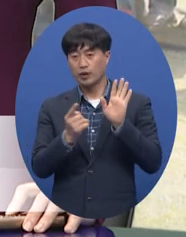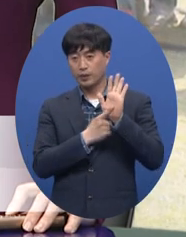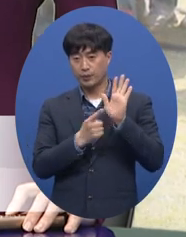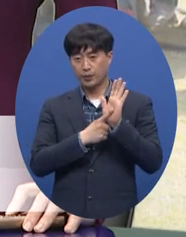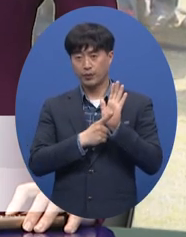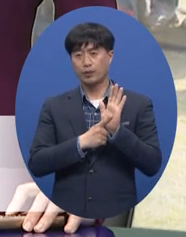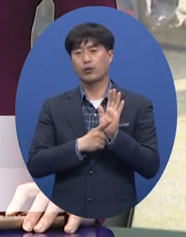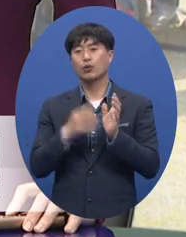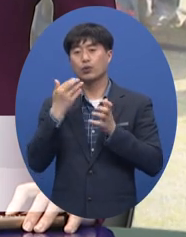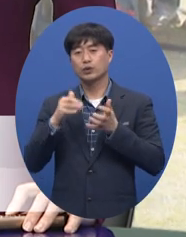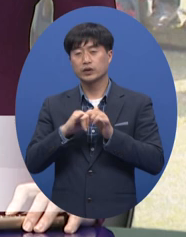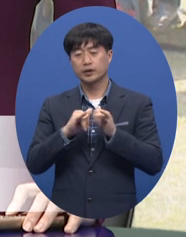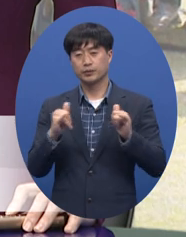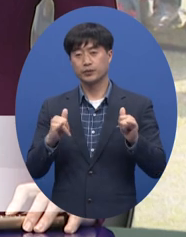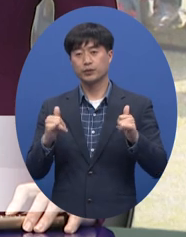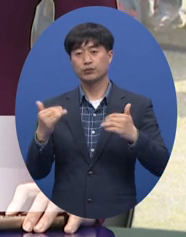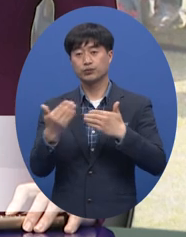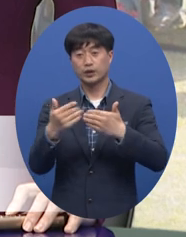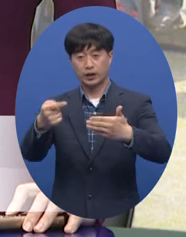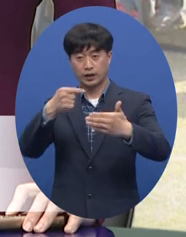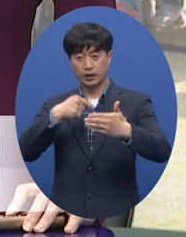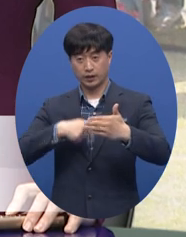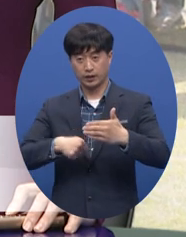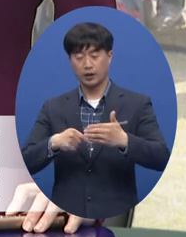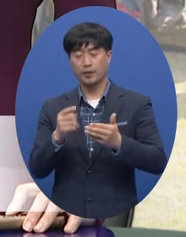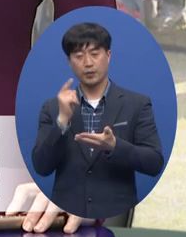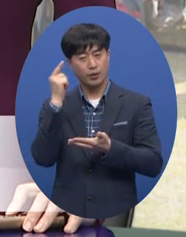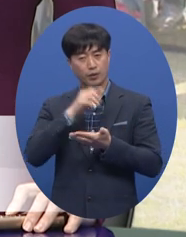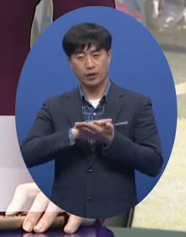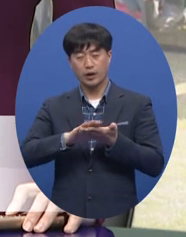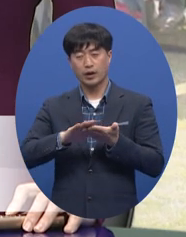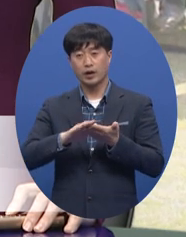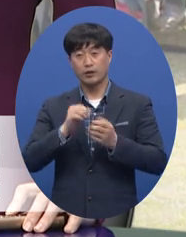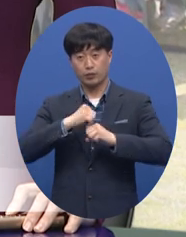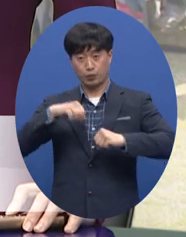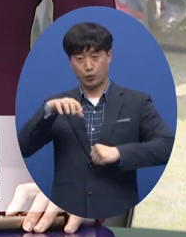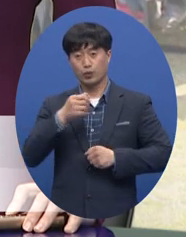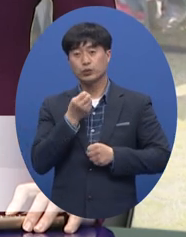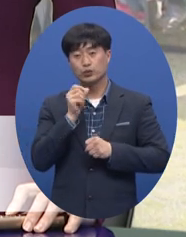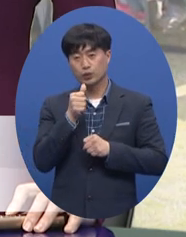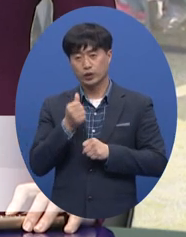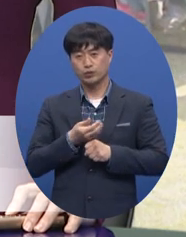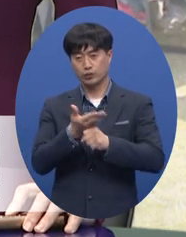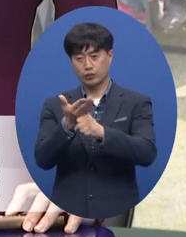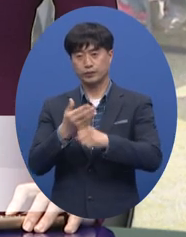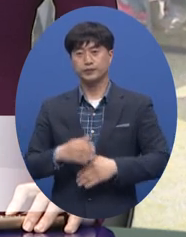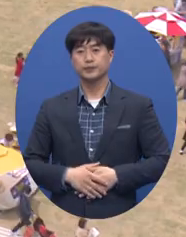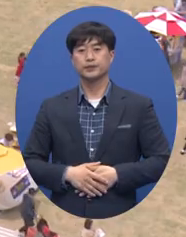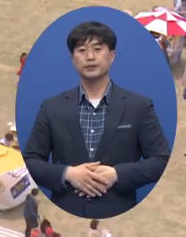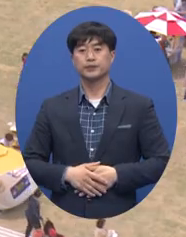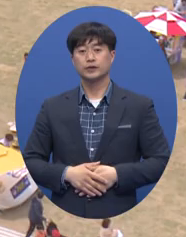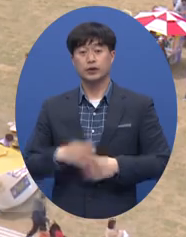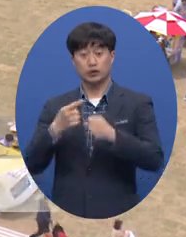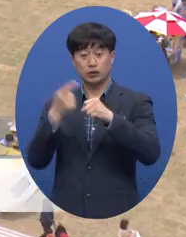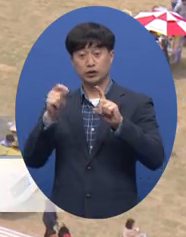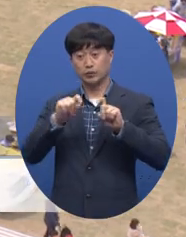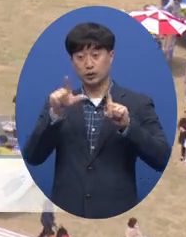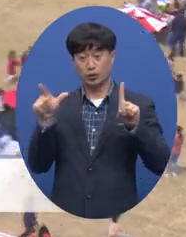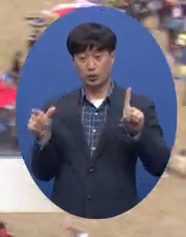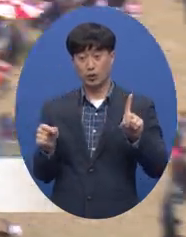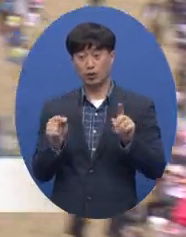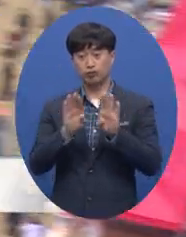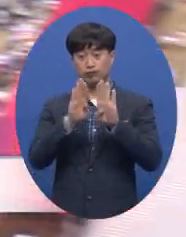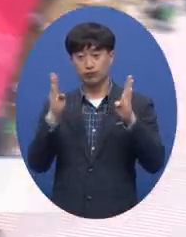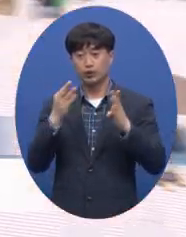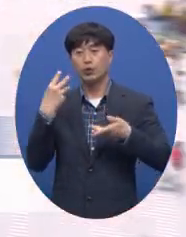문화공연까지 도민들의 품으로 들어간 경기 평화광장 함께 보시죠. 김태희 기자의 보도입니다. 지난해